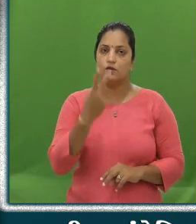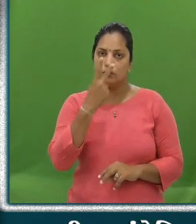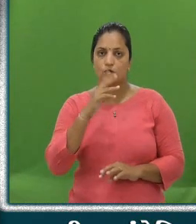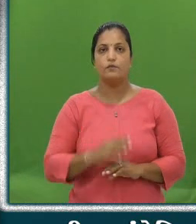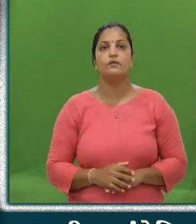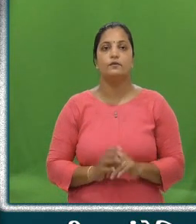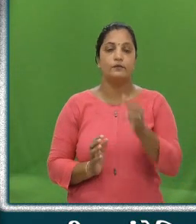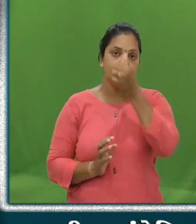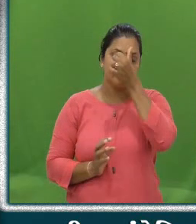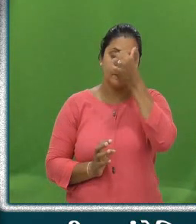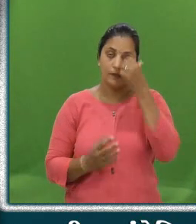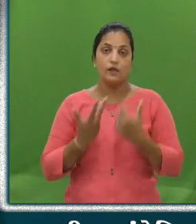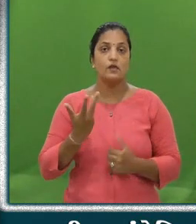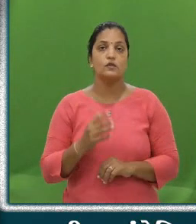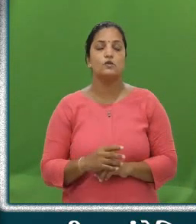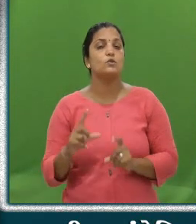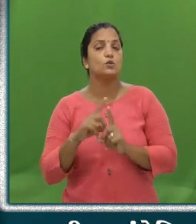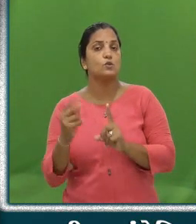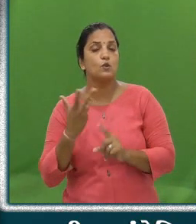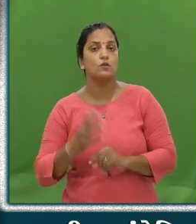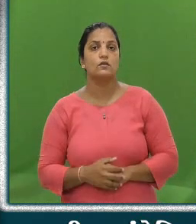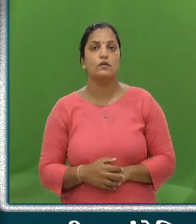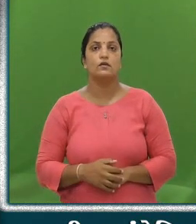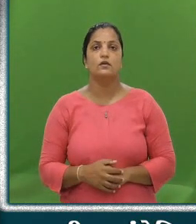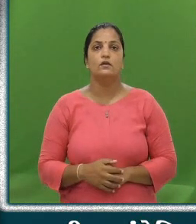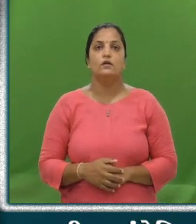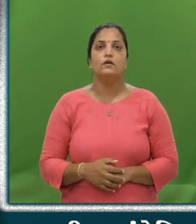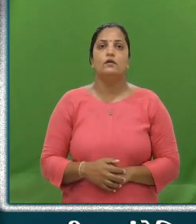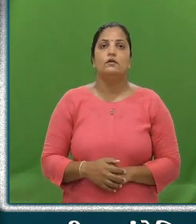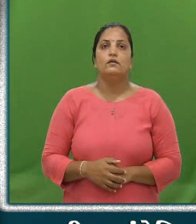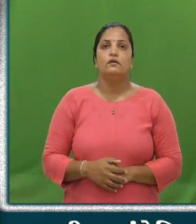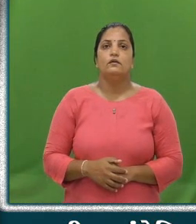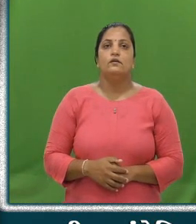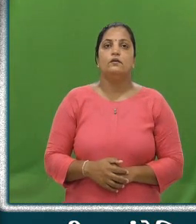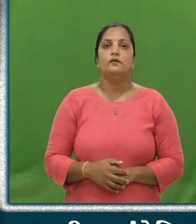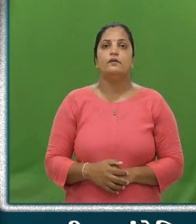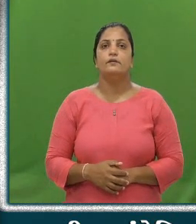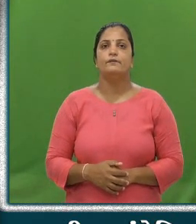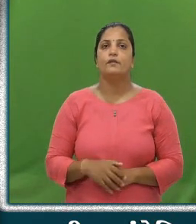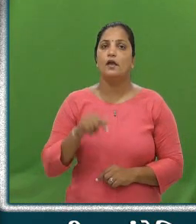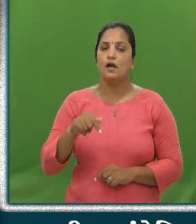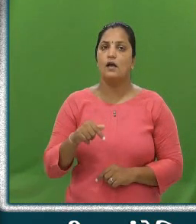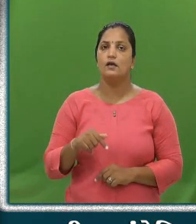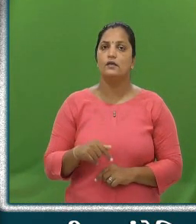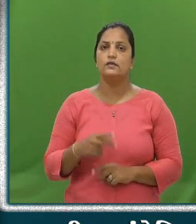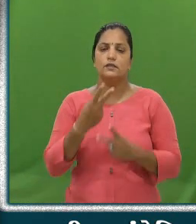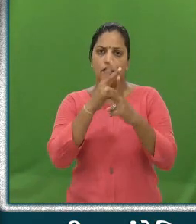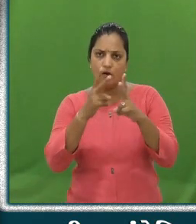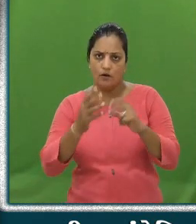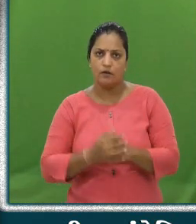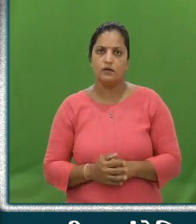થતી હોય છે તો શું થાય કે ભિન્નતાનું સર્જન થાય ત્યારે શું થાય છે કે આ ભિન્નતા જે